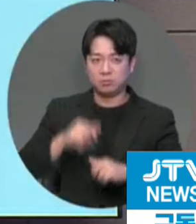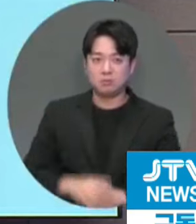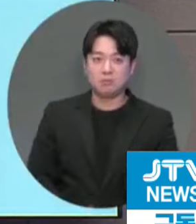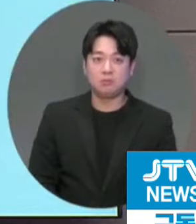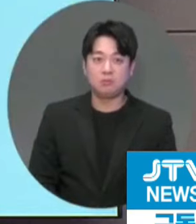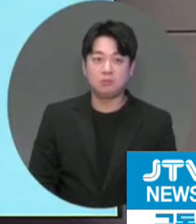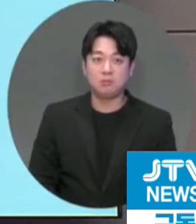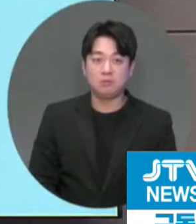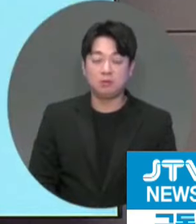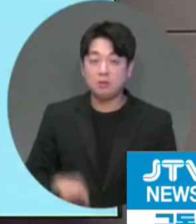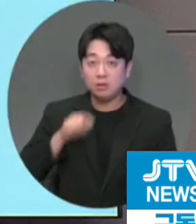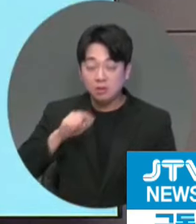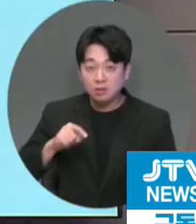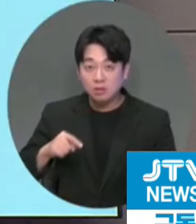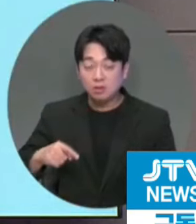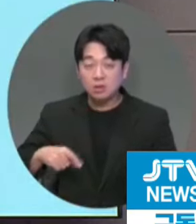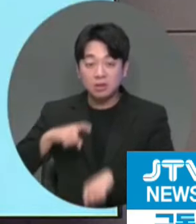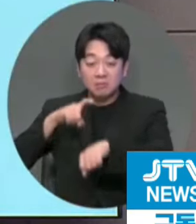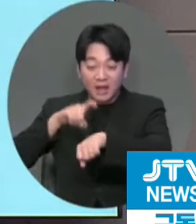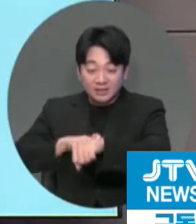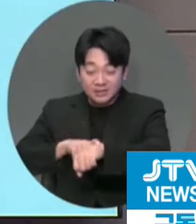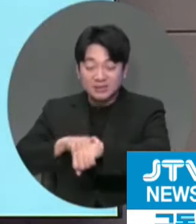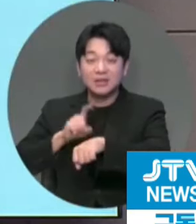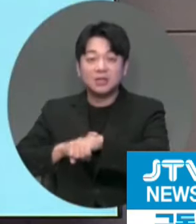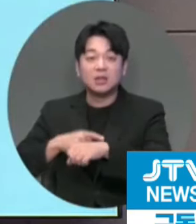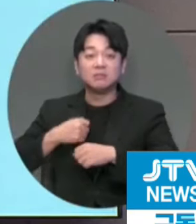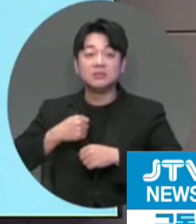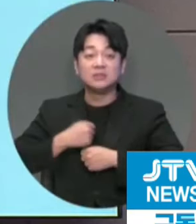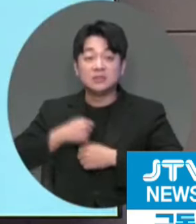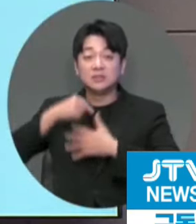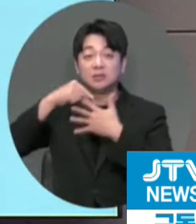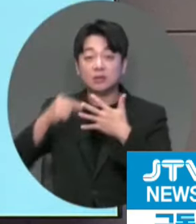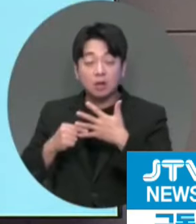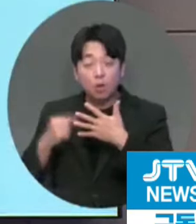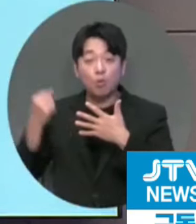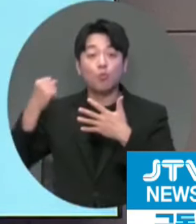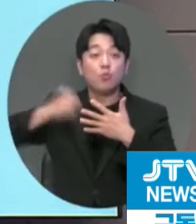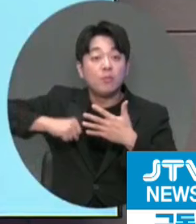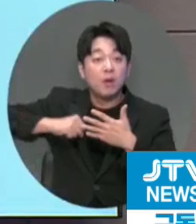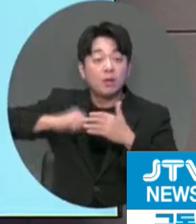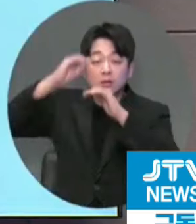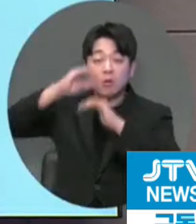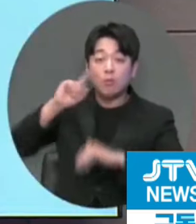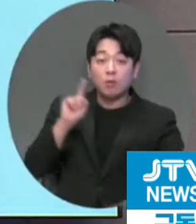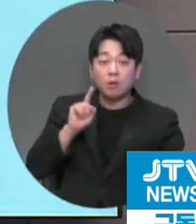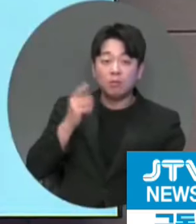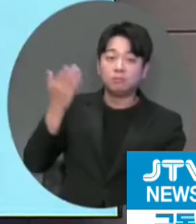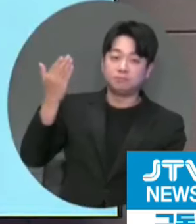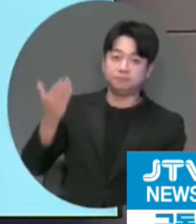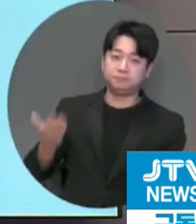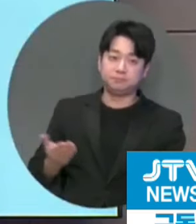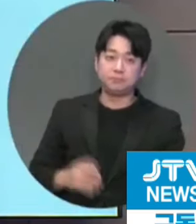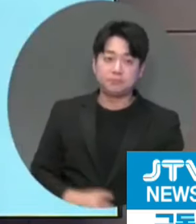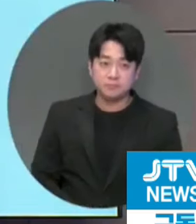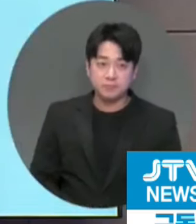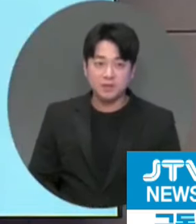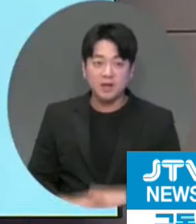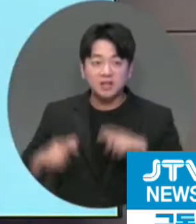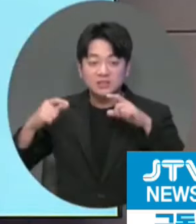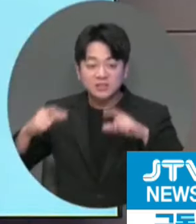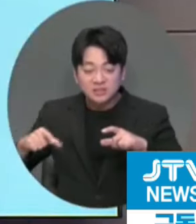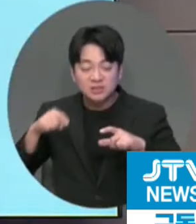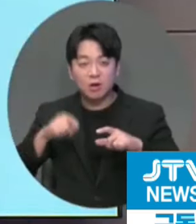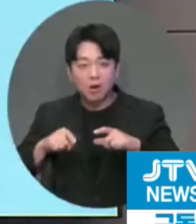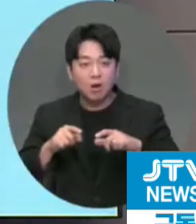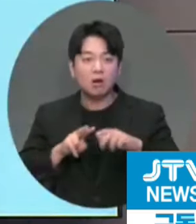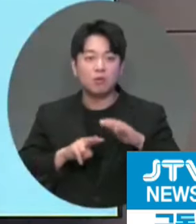현장에 출동하느냐. 이렇게 나와 있습니다. 접근금지 위반, 뭐 효용유지 위반, 외출 제한 위반, 출입금지